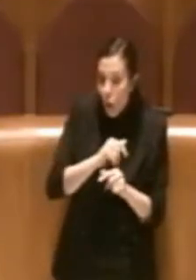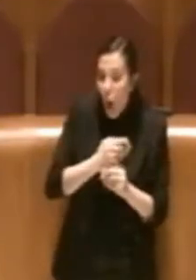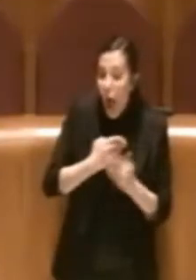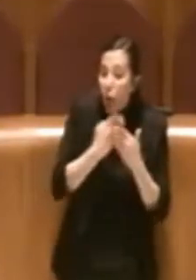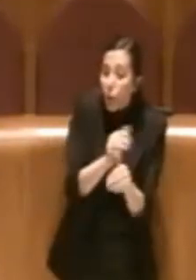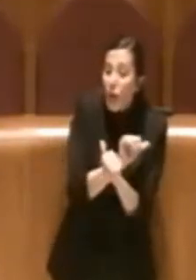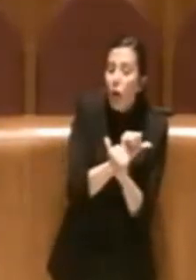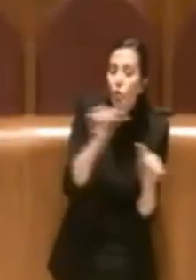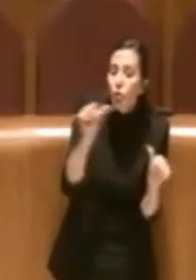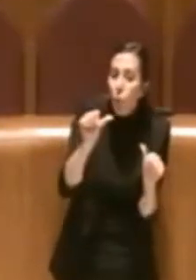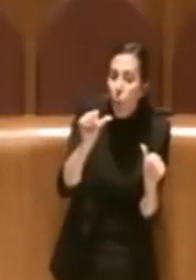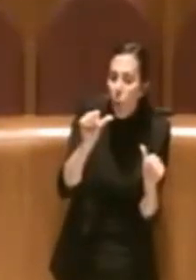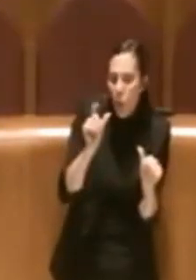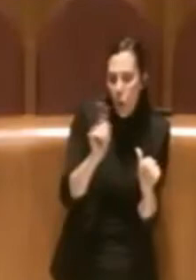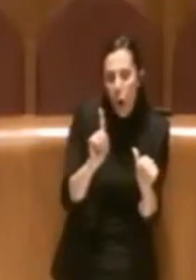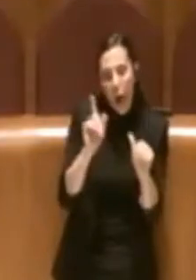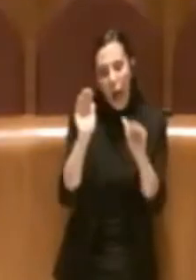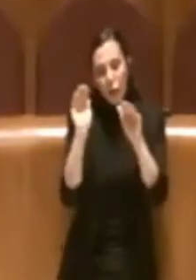a tutelare